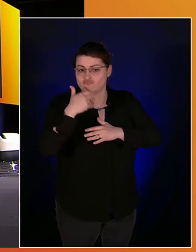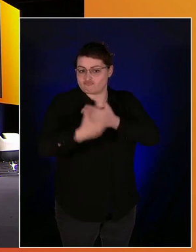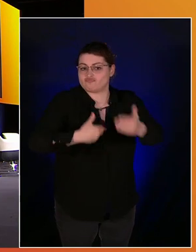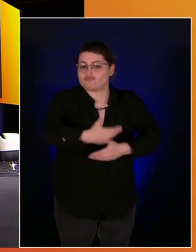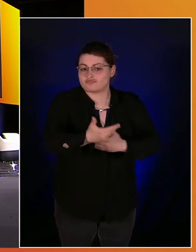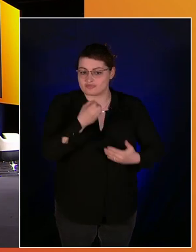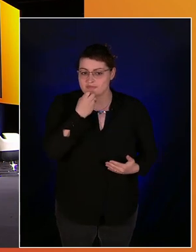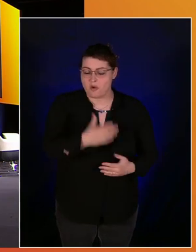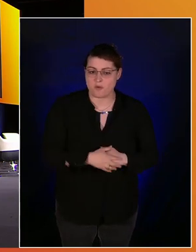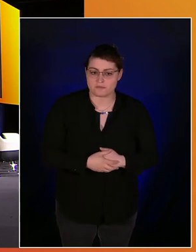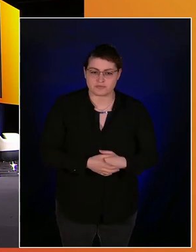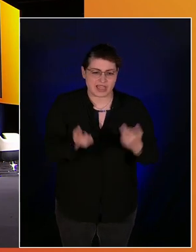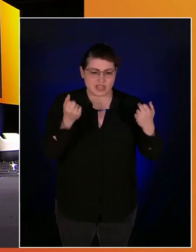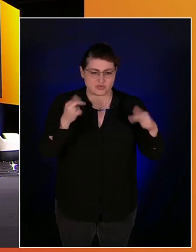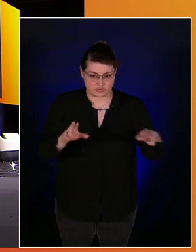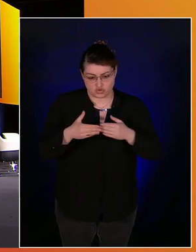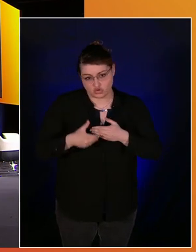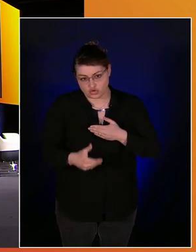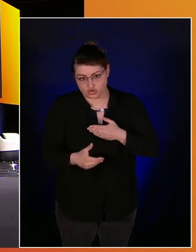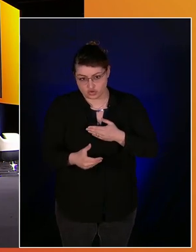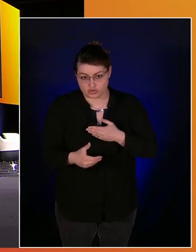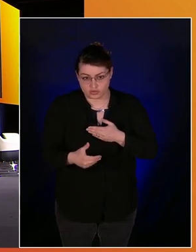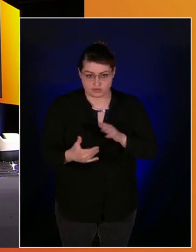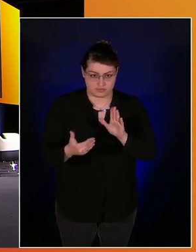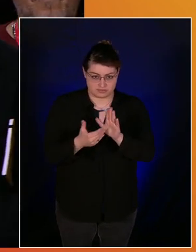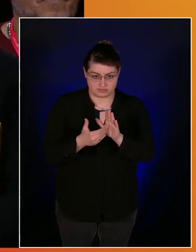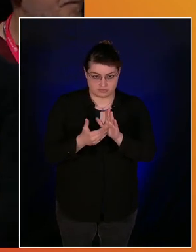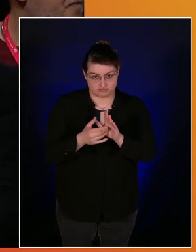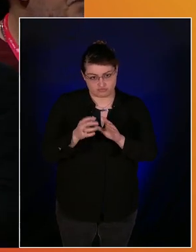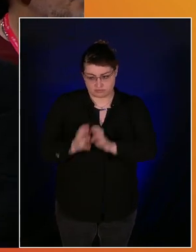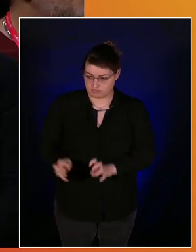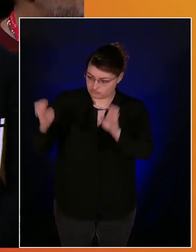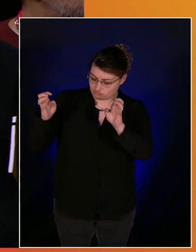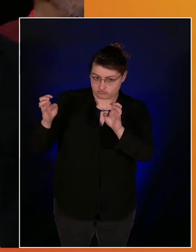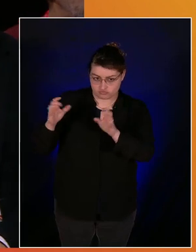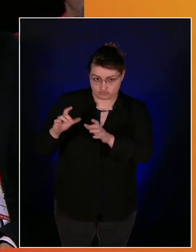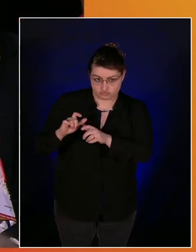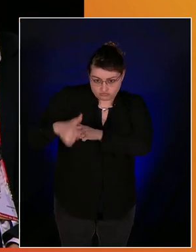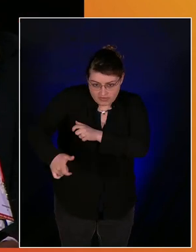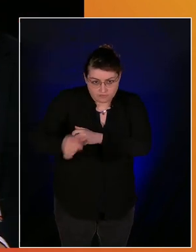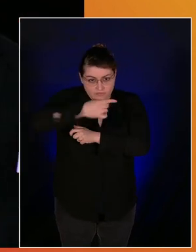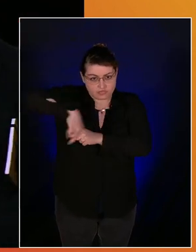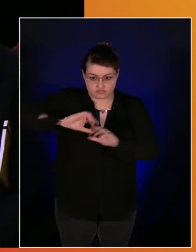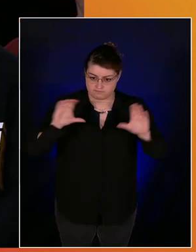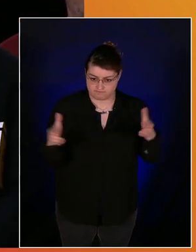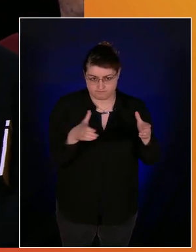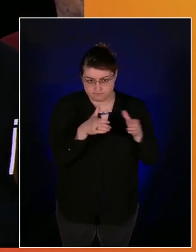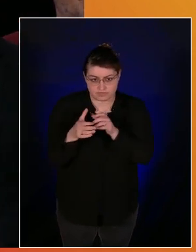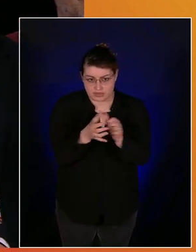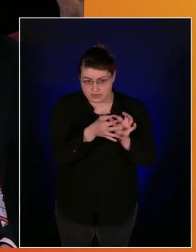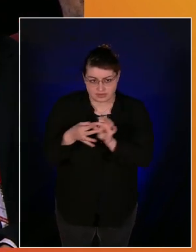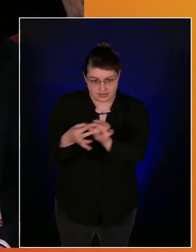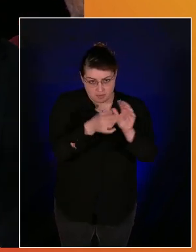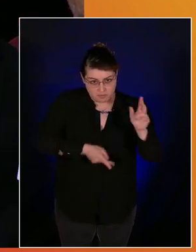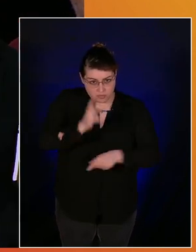et je suis sûre qu'on réussira à sortir avec une CGT largement rassemblée pour répondre à tous les